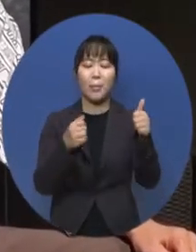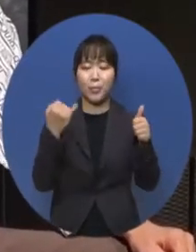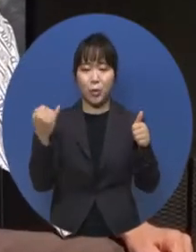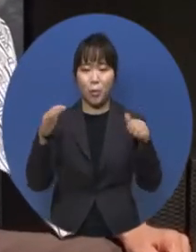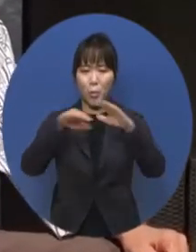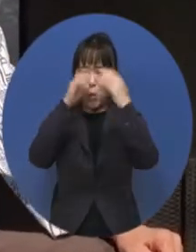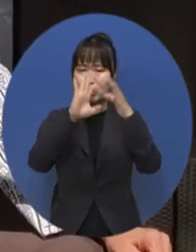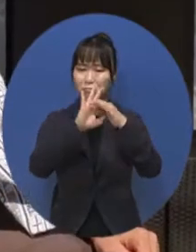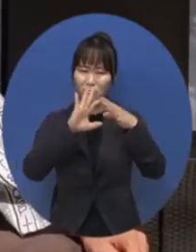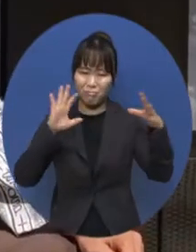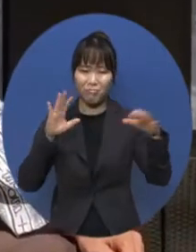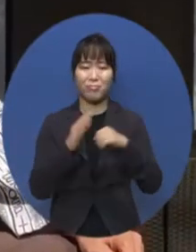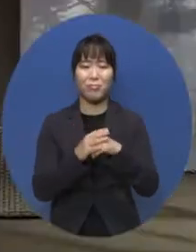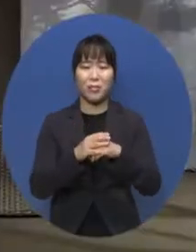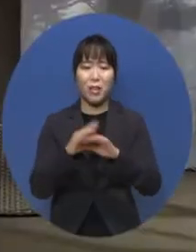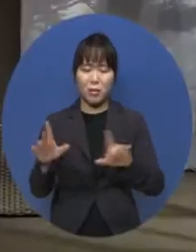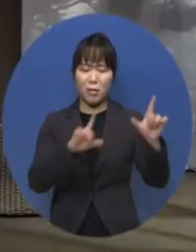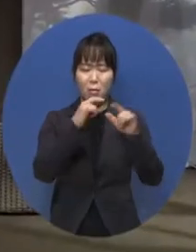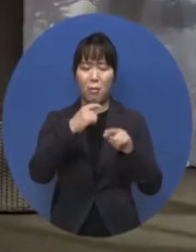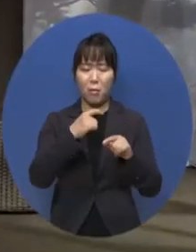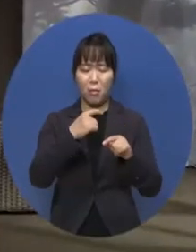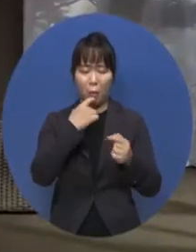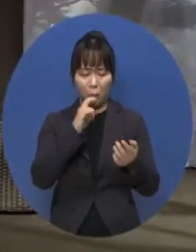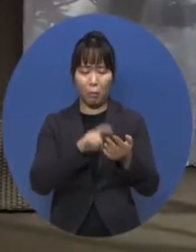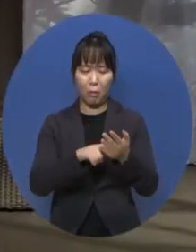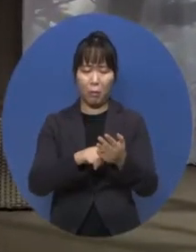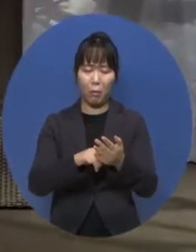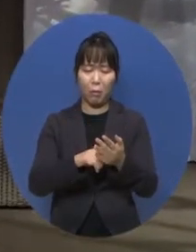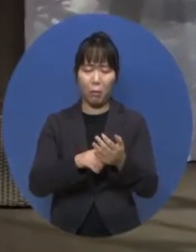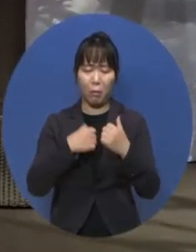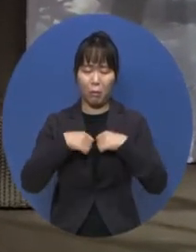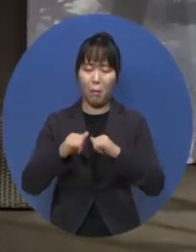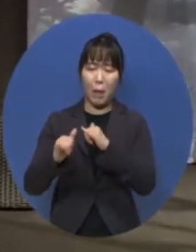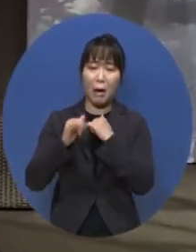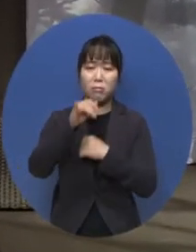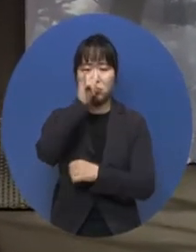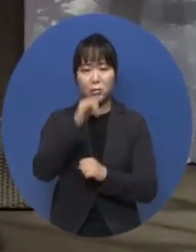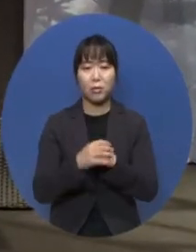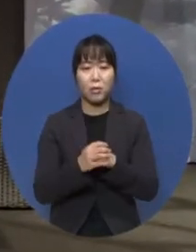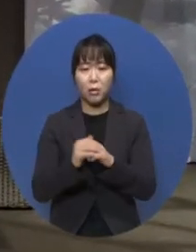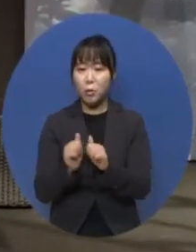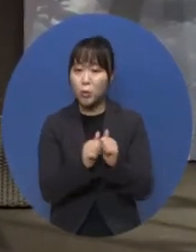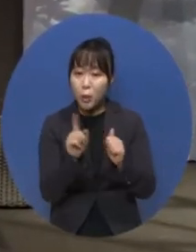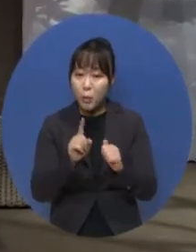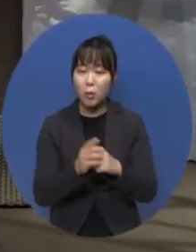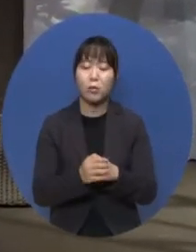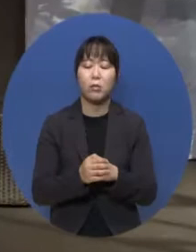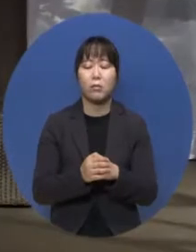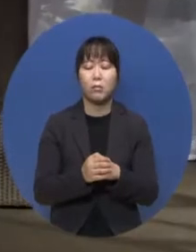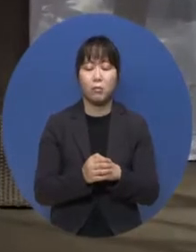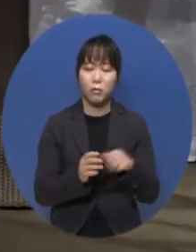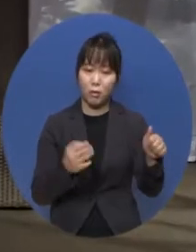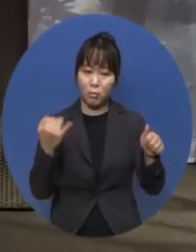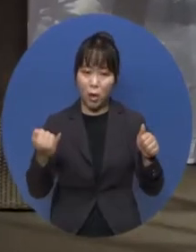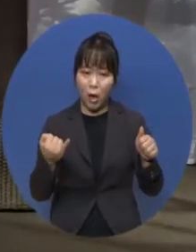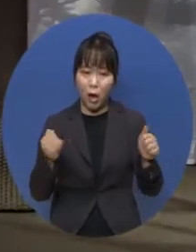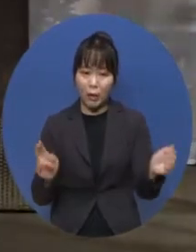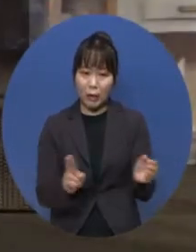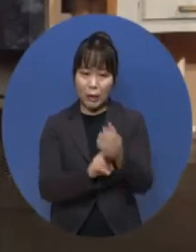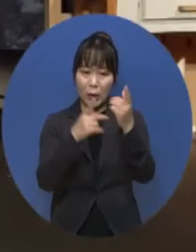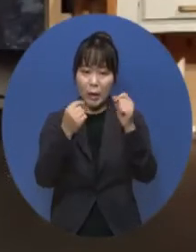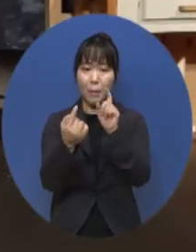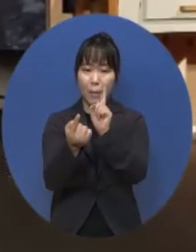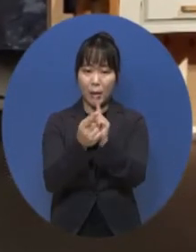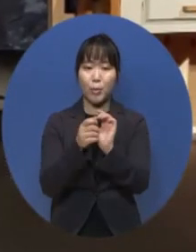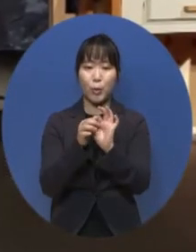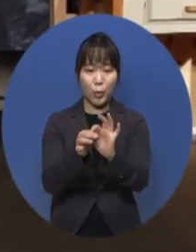할 것 없이 쉽게 삶을 포기하기도 합니다. 동행은 두 남녀의 기적 같은 만남을